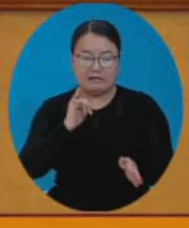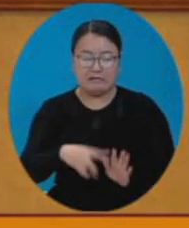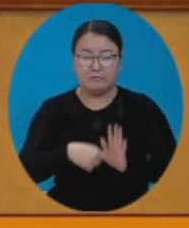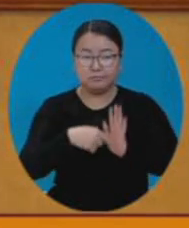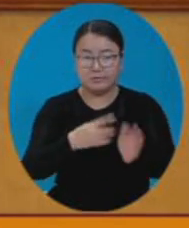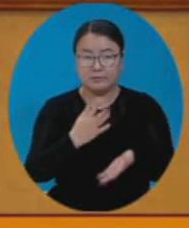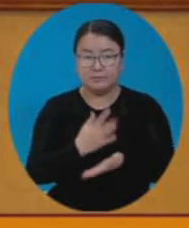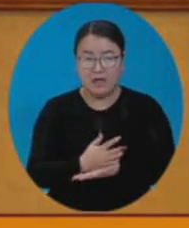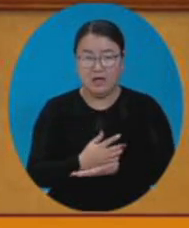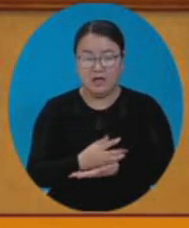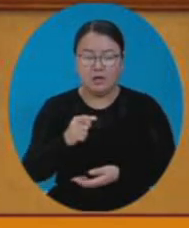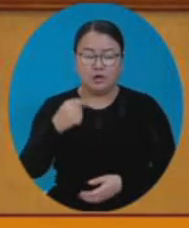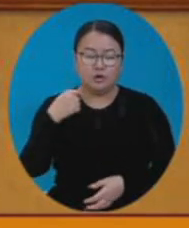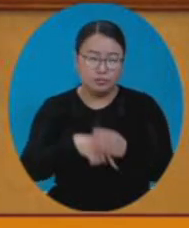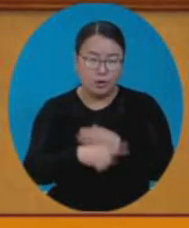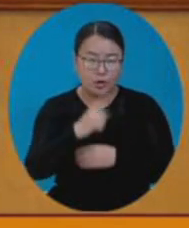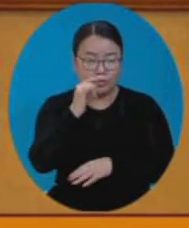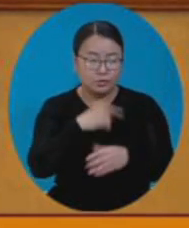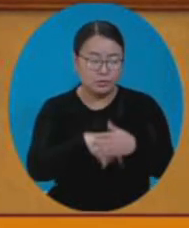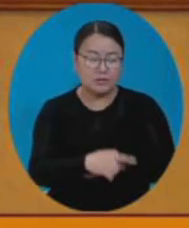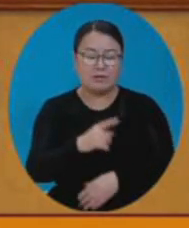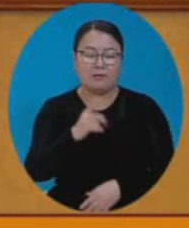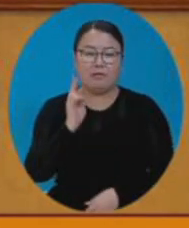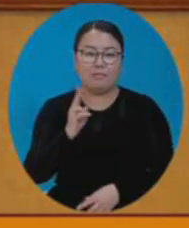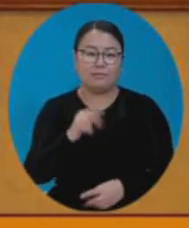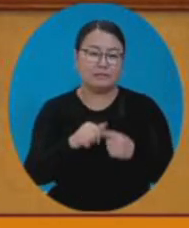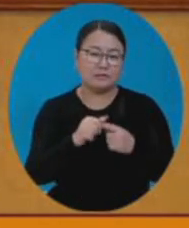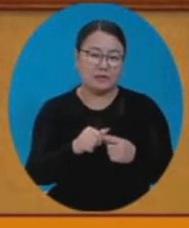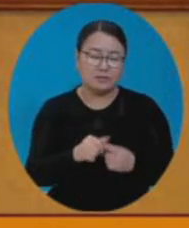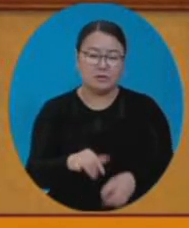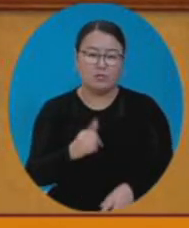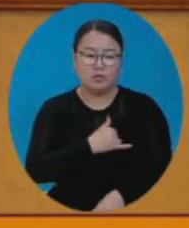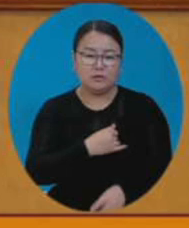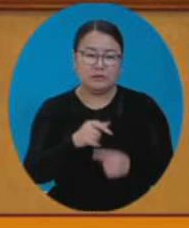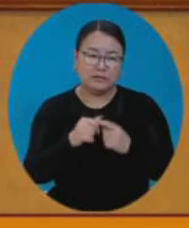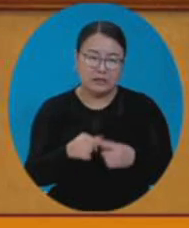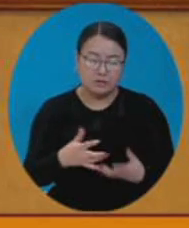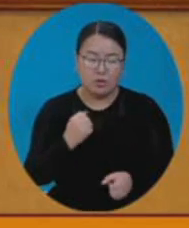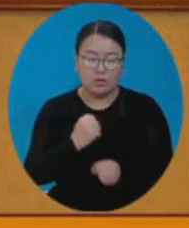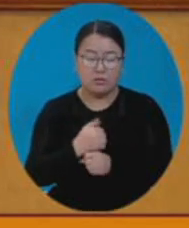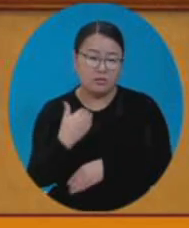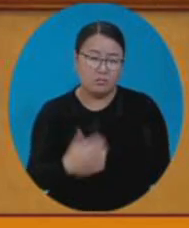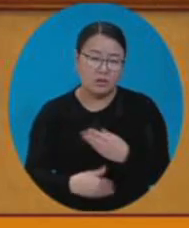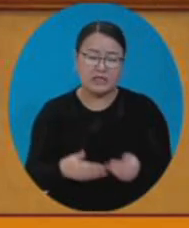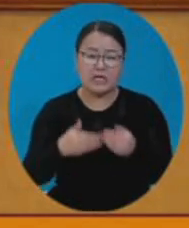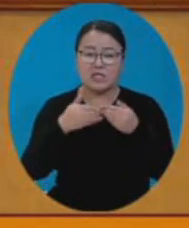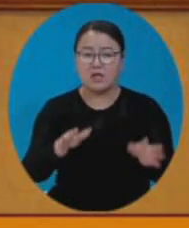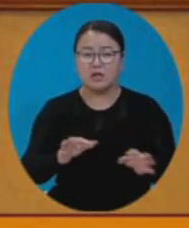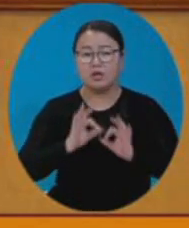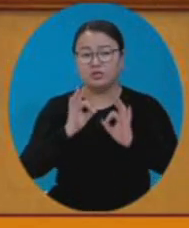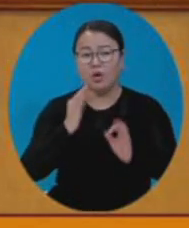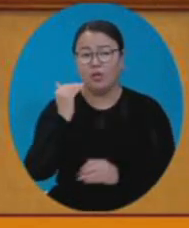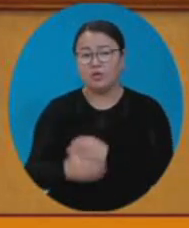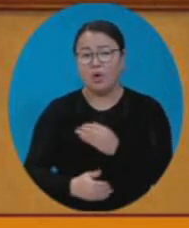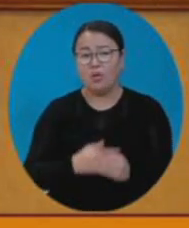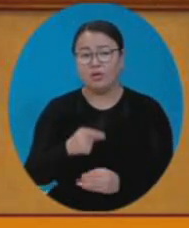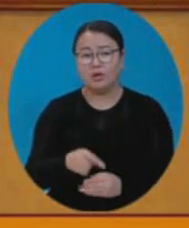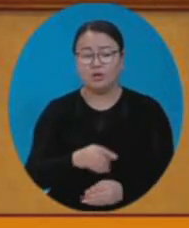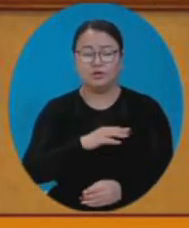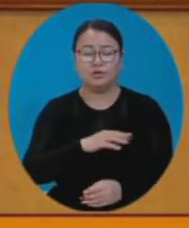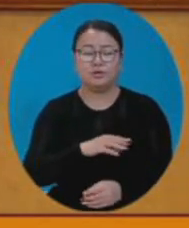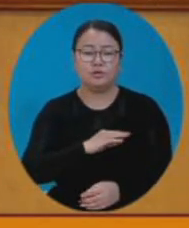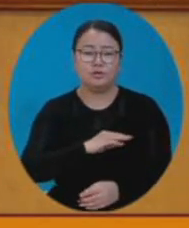за дотоод одоо компани зарчим, үйлдвэрийн зарчим болон үйл ажиллагаа нь бол нийлэлтэй зүг одоо явах гэсэн үднээсээ бол бид